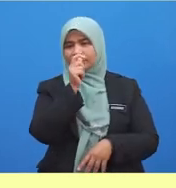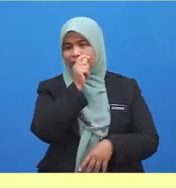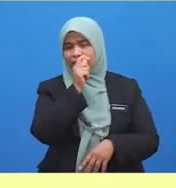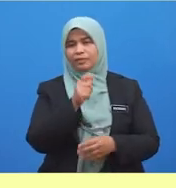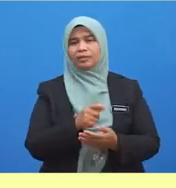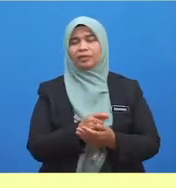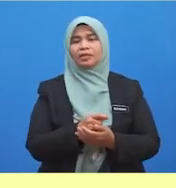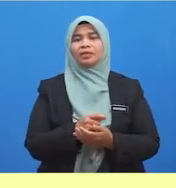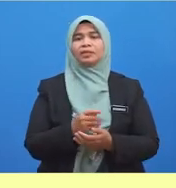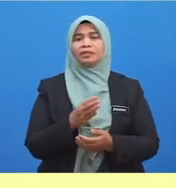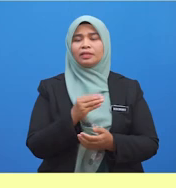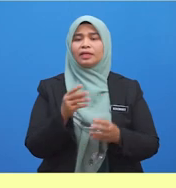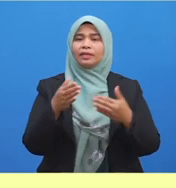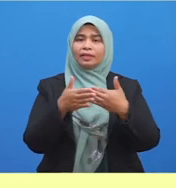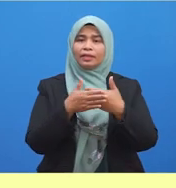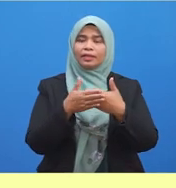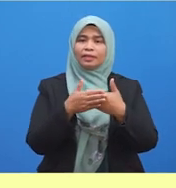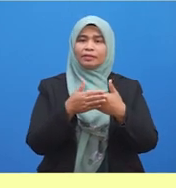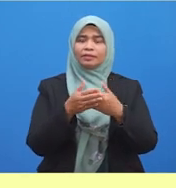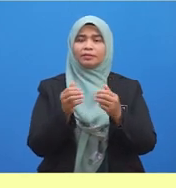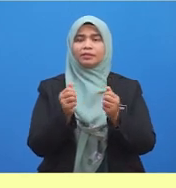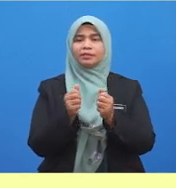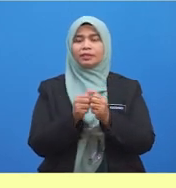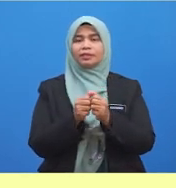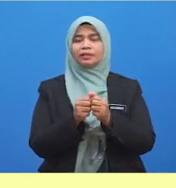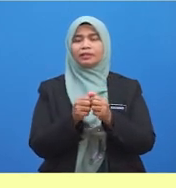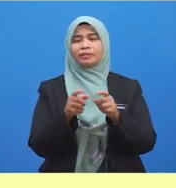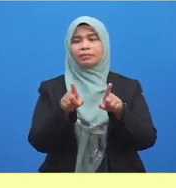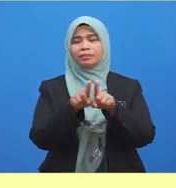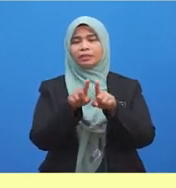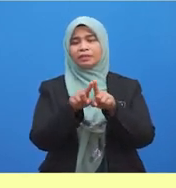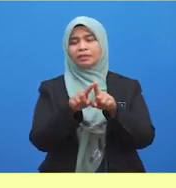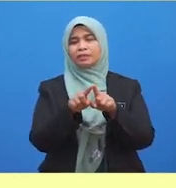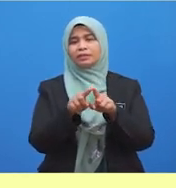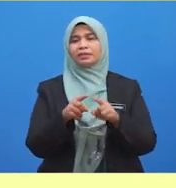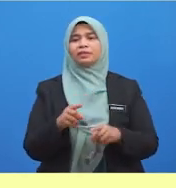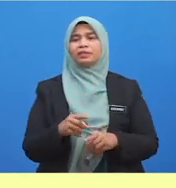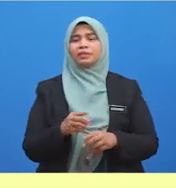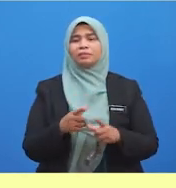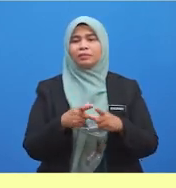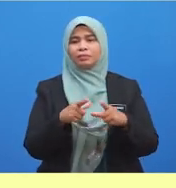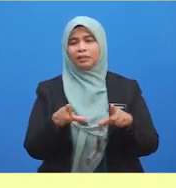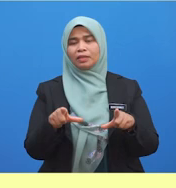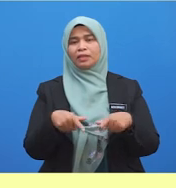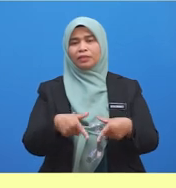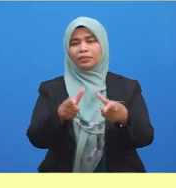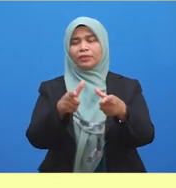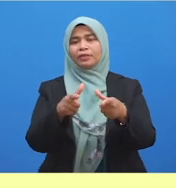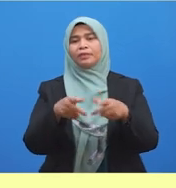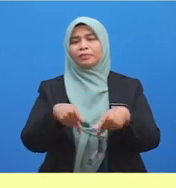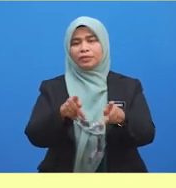Kromosom-kromosom homolog berdekatan dengan pasangan masing-masing melalui